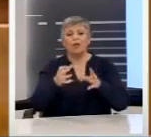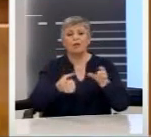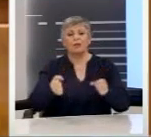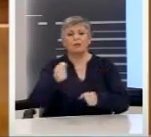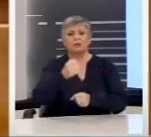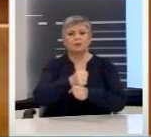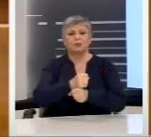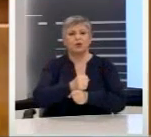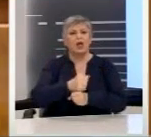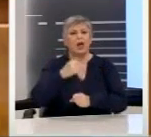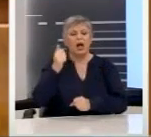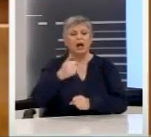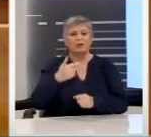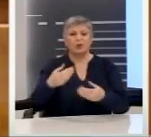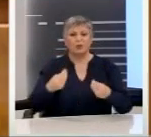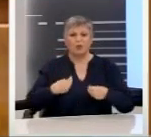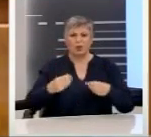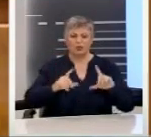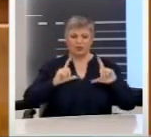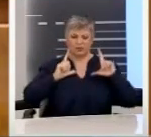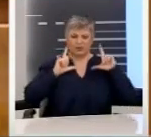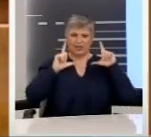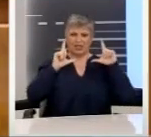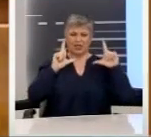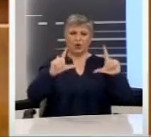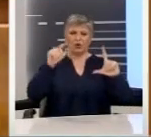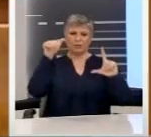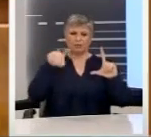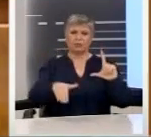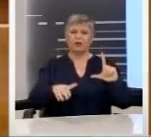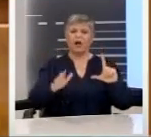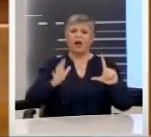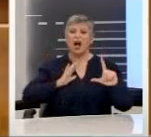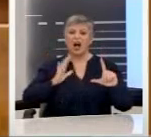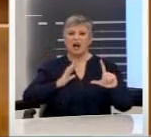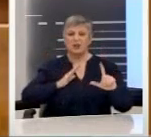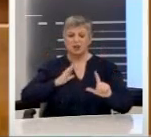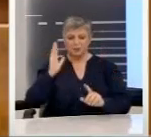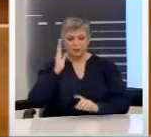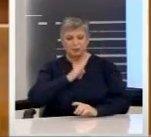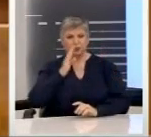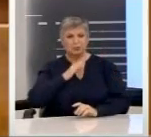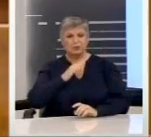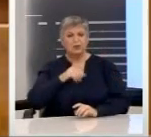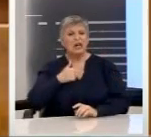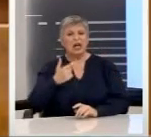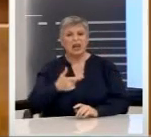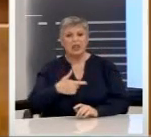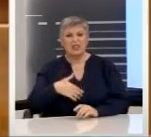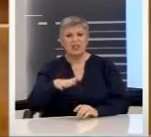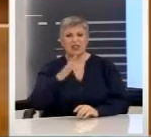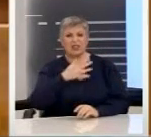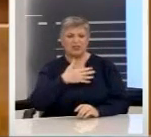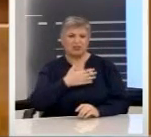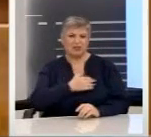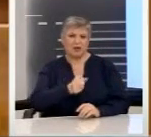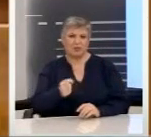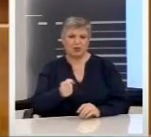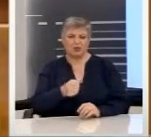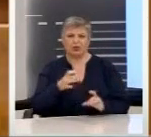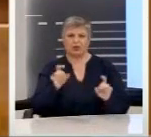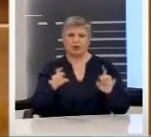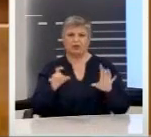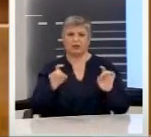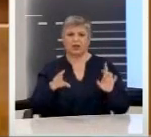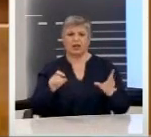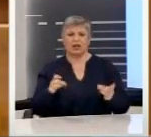απλώσατε ένα γκρίζο πέπλο απαξίωσης και παρακμής και στην ελληνική κοινωνία, φτάνοντας στον αδύρ την αξιοπιστία του πολιτικού συστήματος και των προσώπων της,